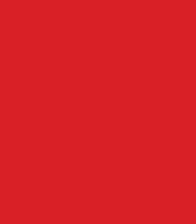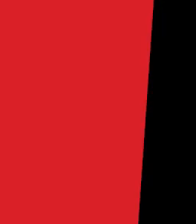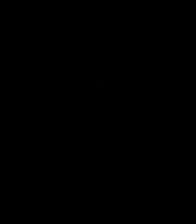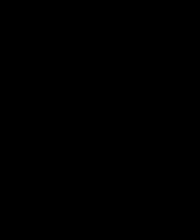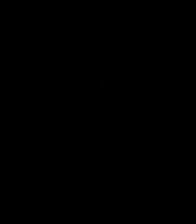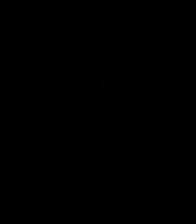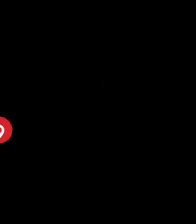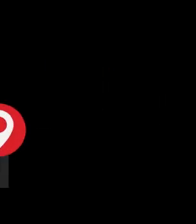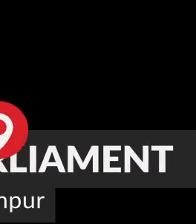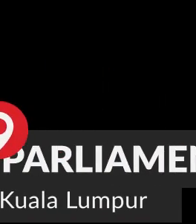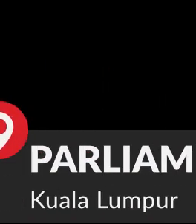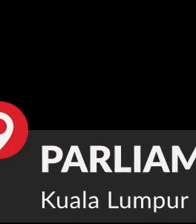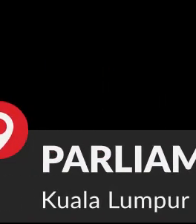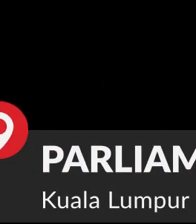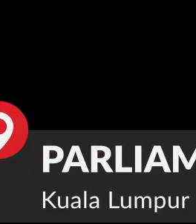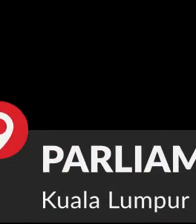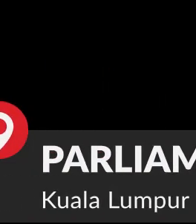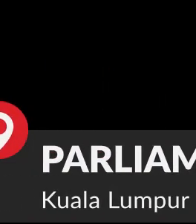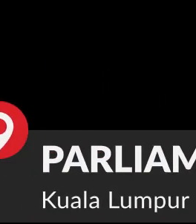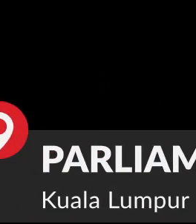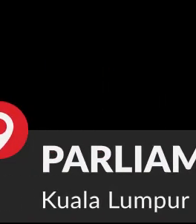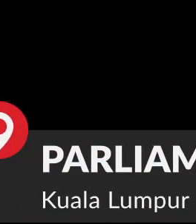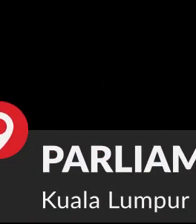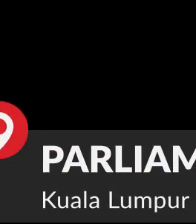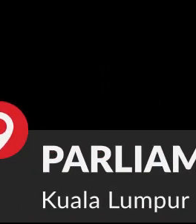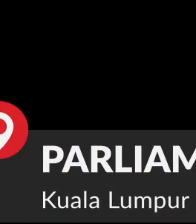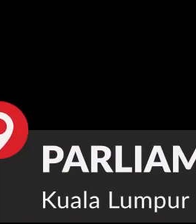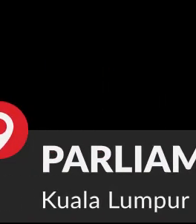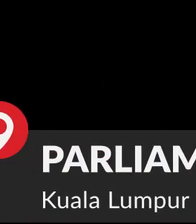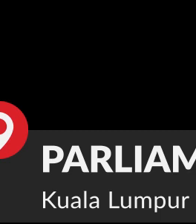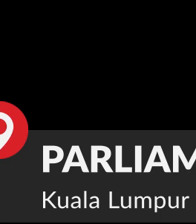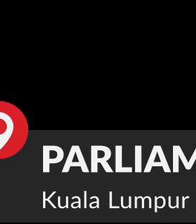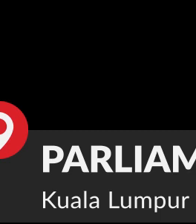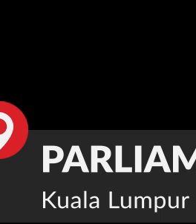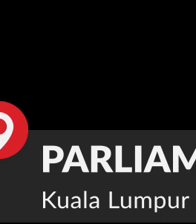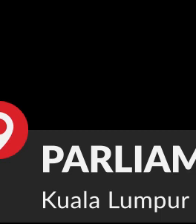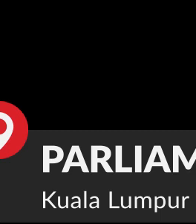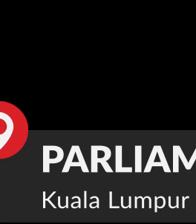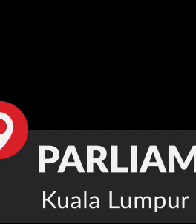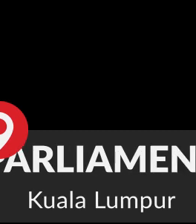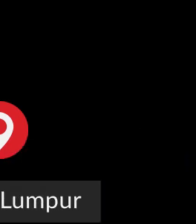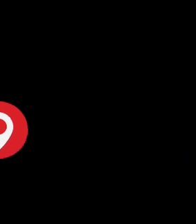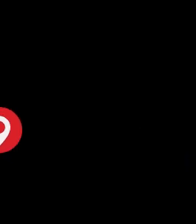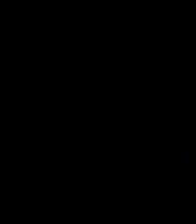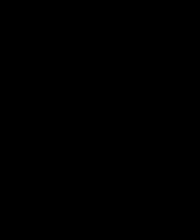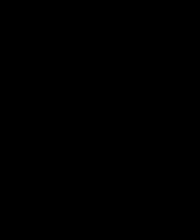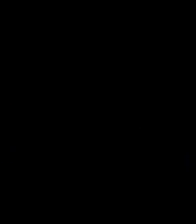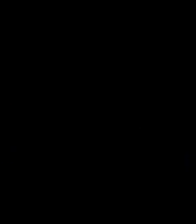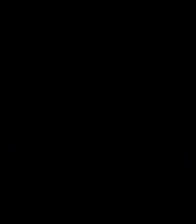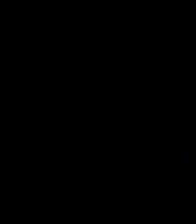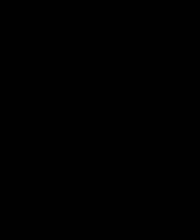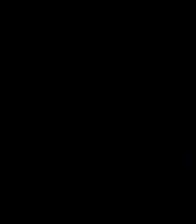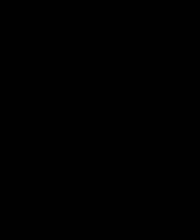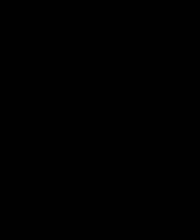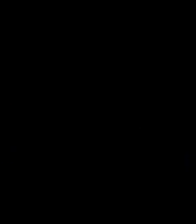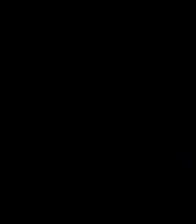Hai saya harap bahwa ada seorang menteri untuk memberikan penjelasan tentang langkah-langkah yang diambil untuk menangani masalah banjir